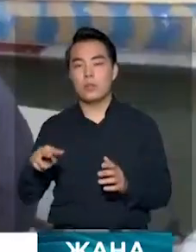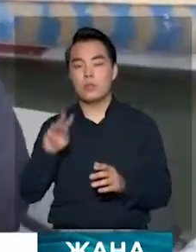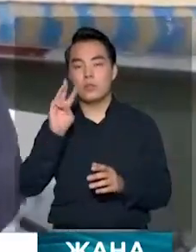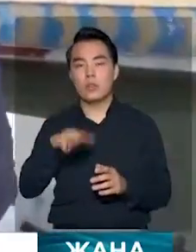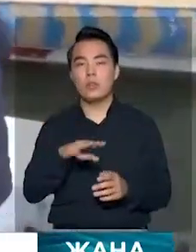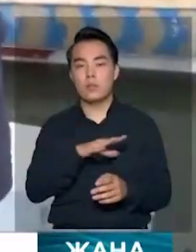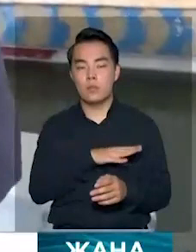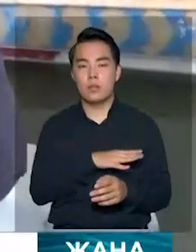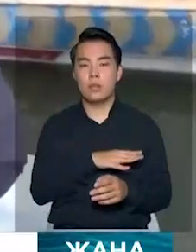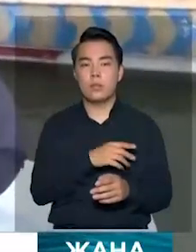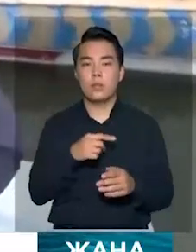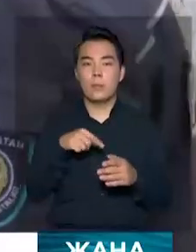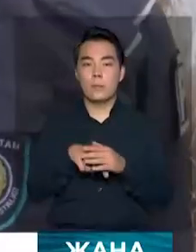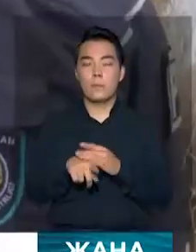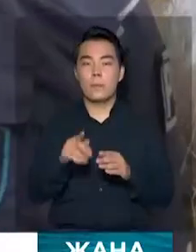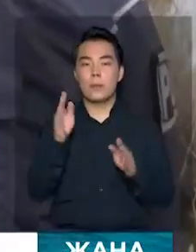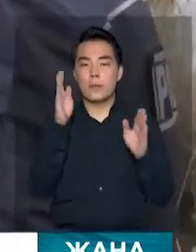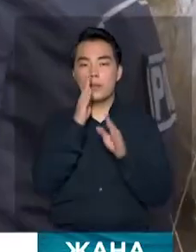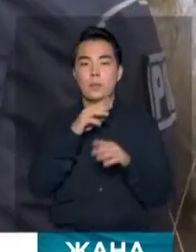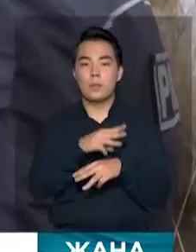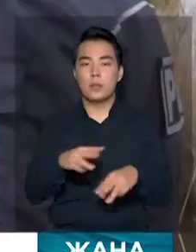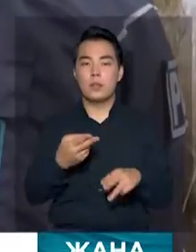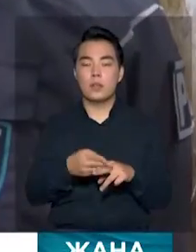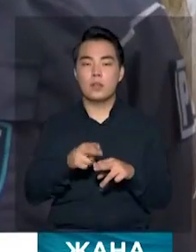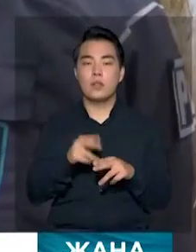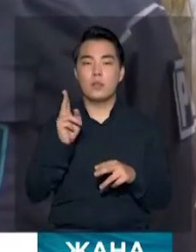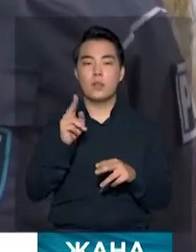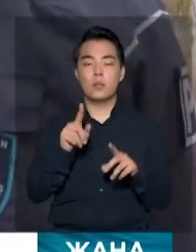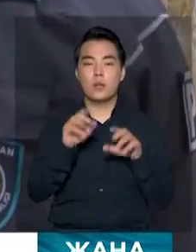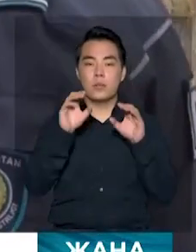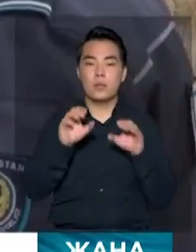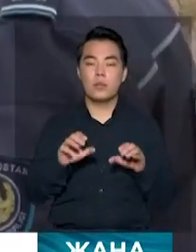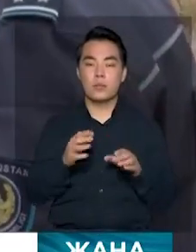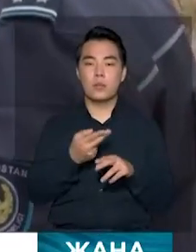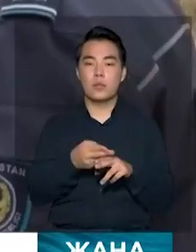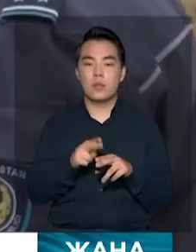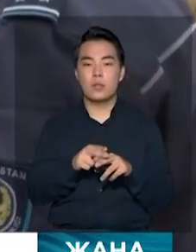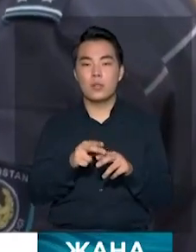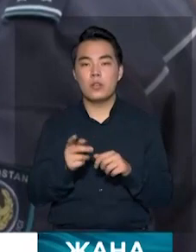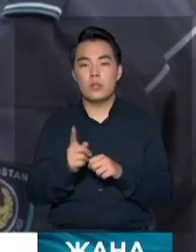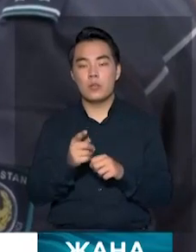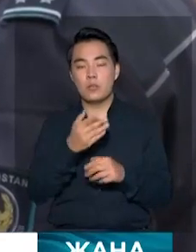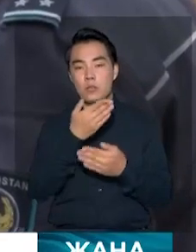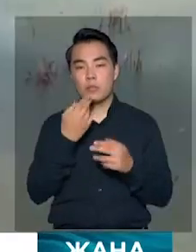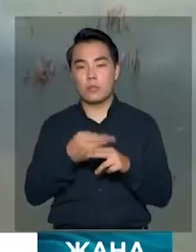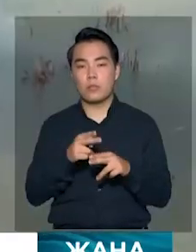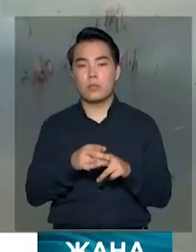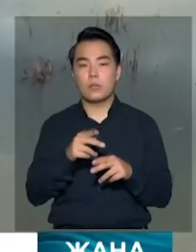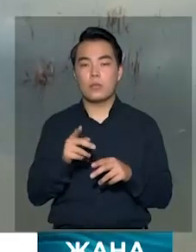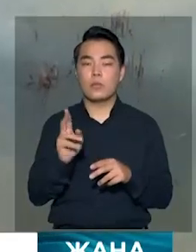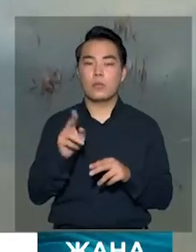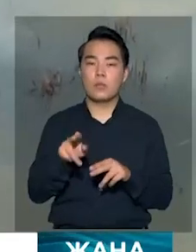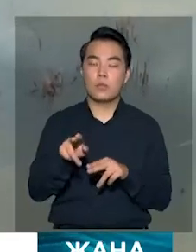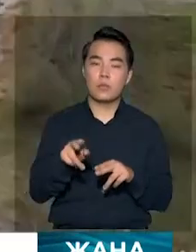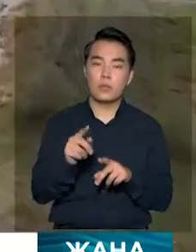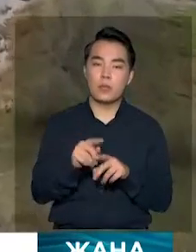айыппұл салыныпты. Ал экология министрлігі заңсыз балық аулау деректері жыл өткен сайын артуына байланысты браконьерлерге қатысты